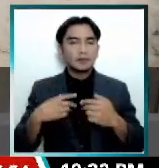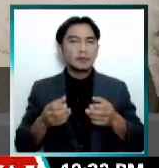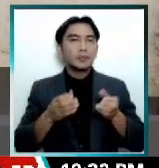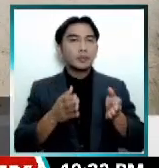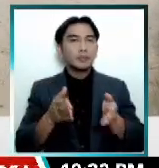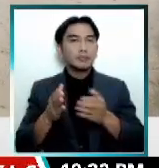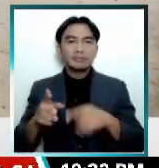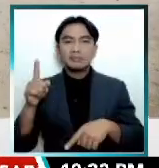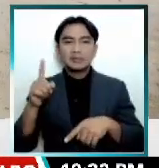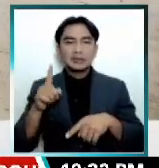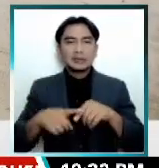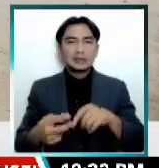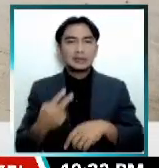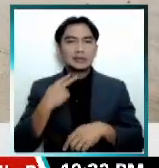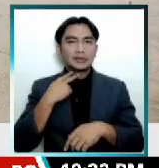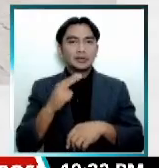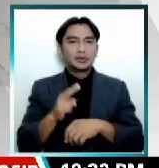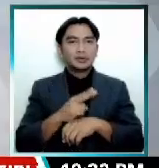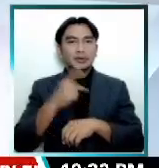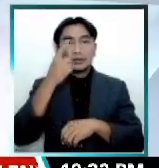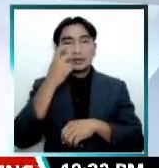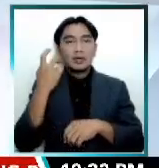dahil sa baha.